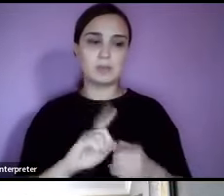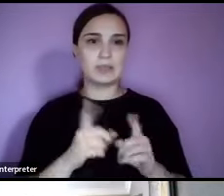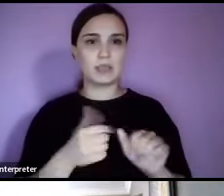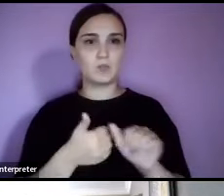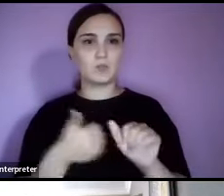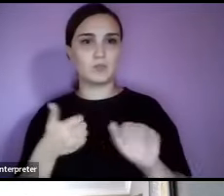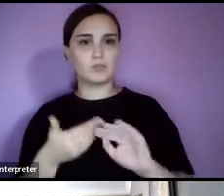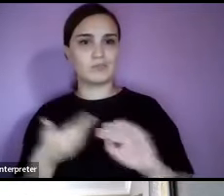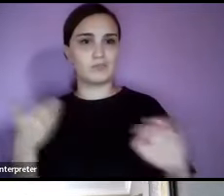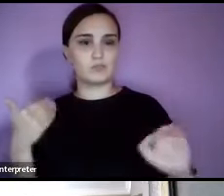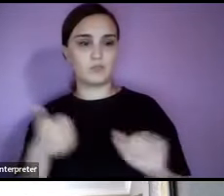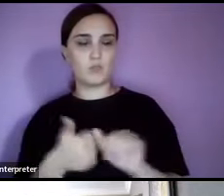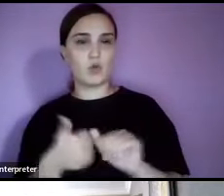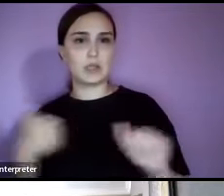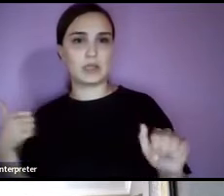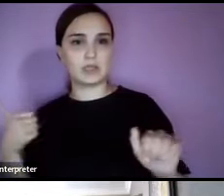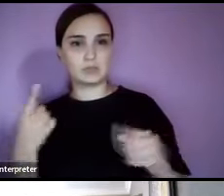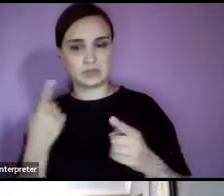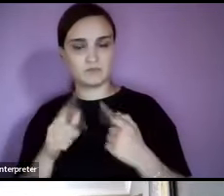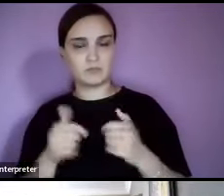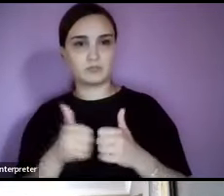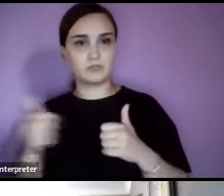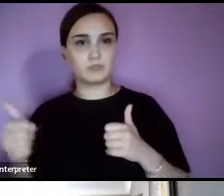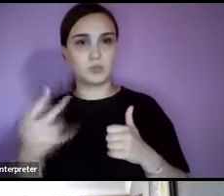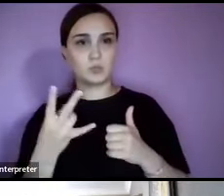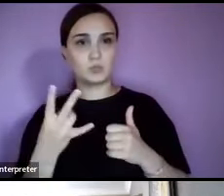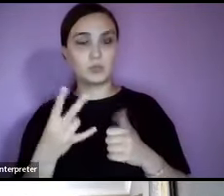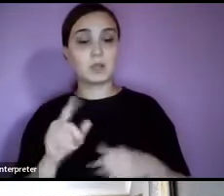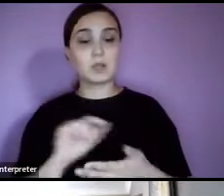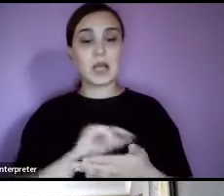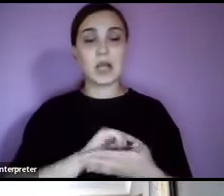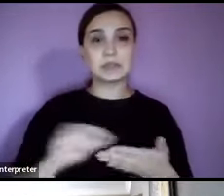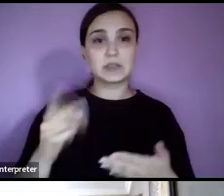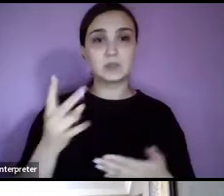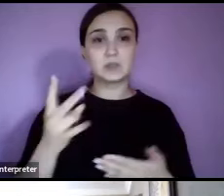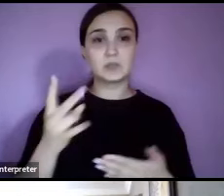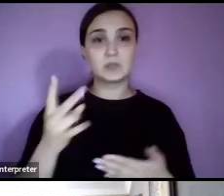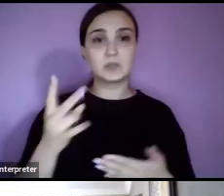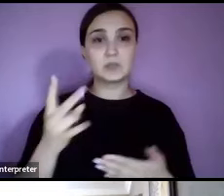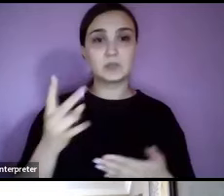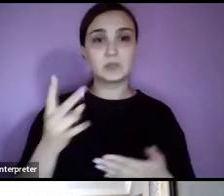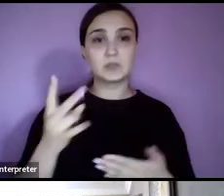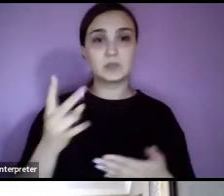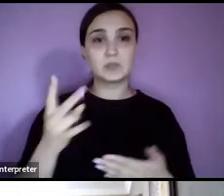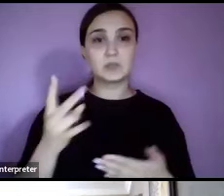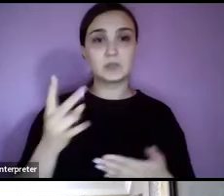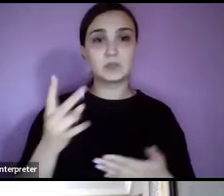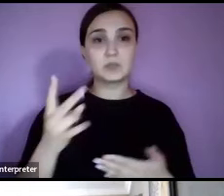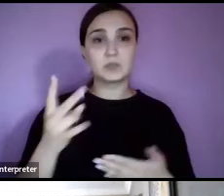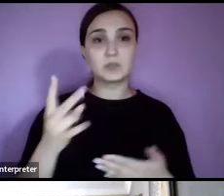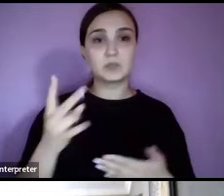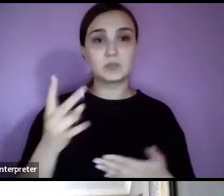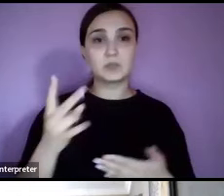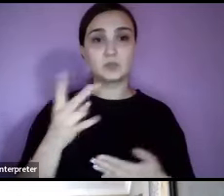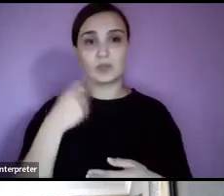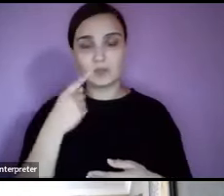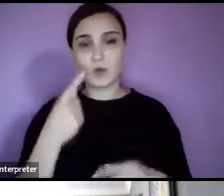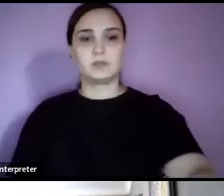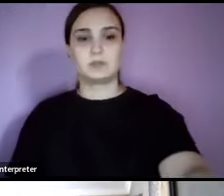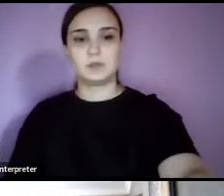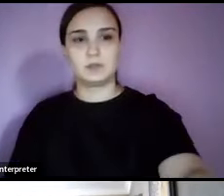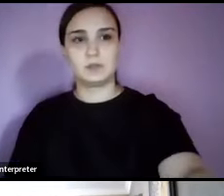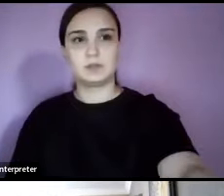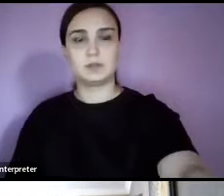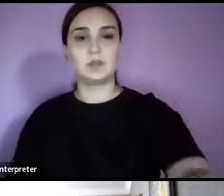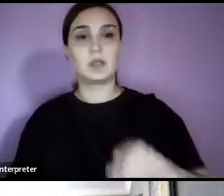კარგი იქნება ამას გვინდა რომ ხაზი გაუსვათ, რომ ამ საუბარს კონდეს ეს საუბარი ეფუძნებოდეს